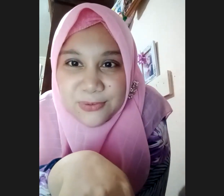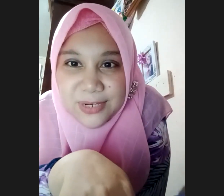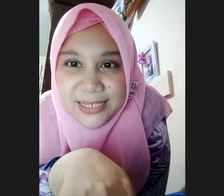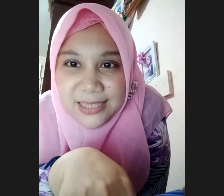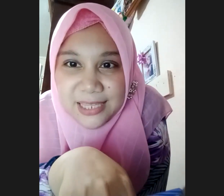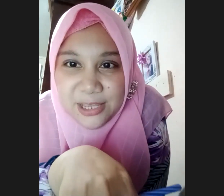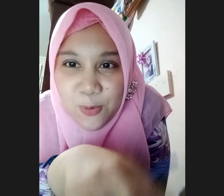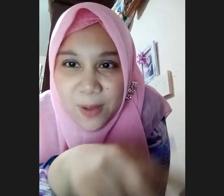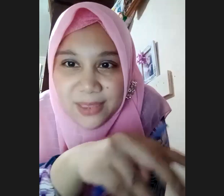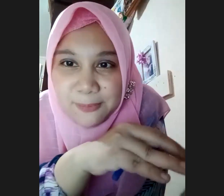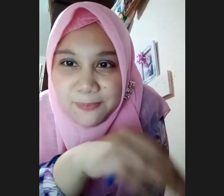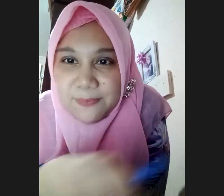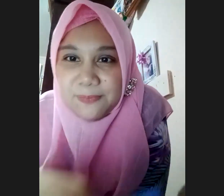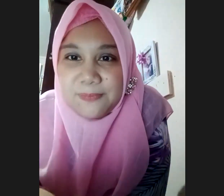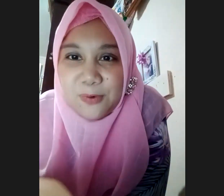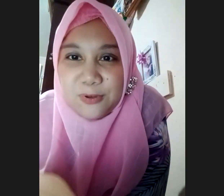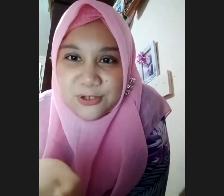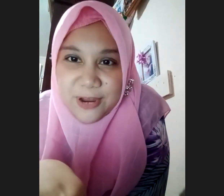Ibu Sulistiawati.